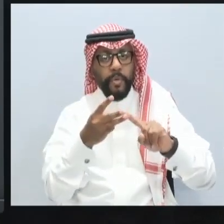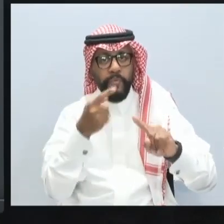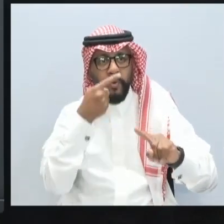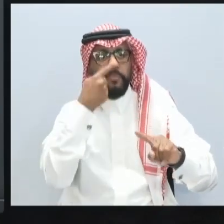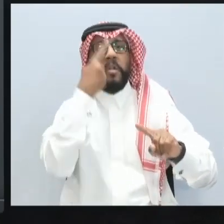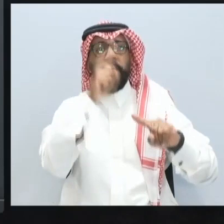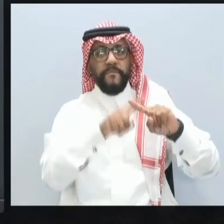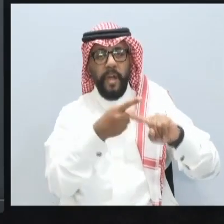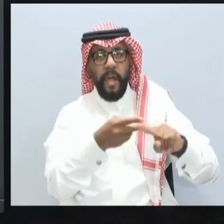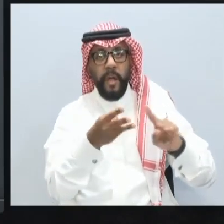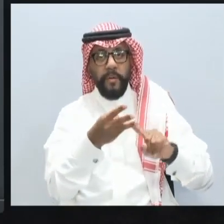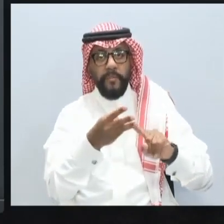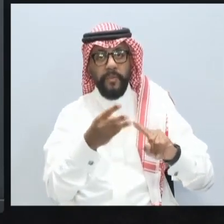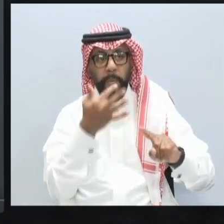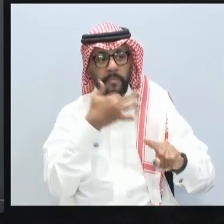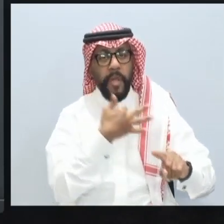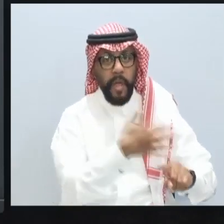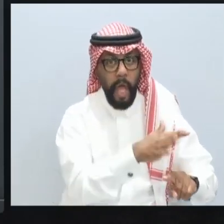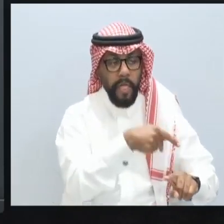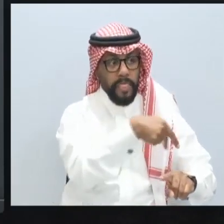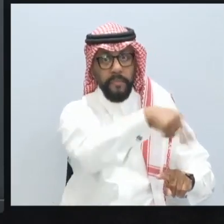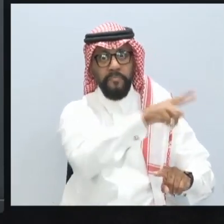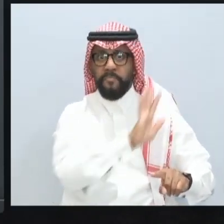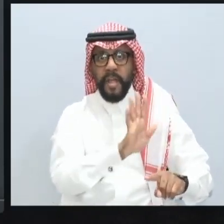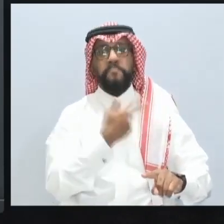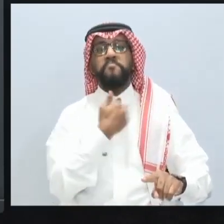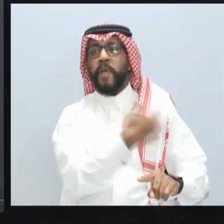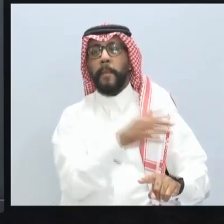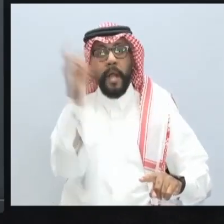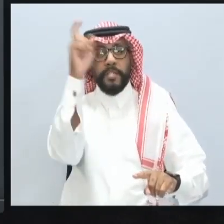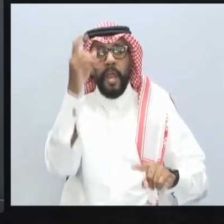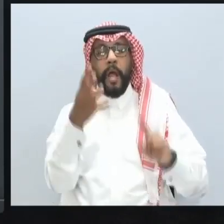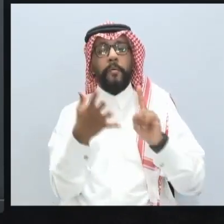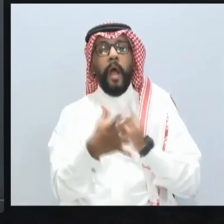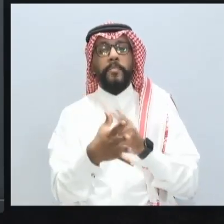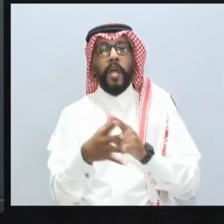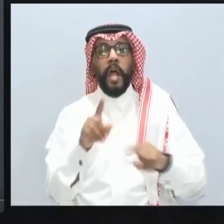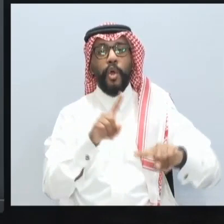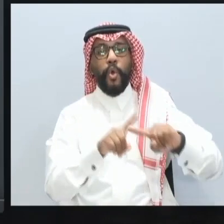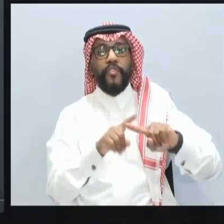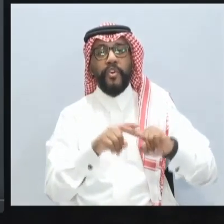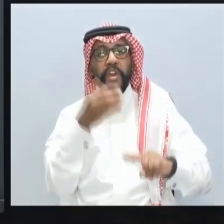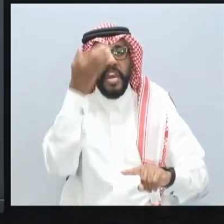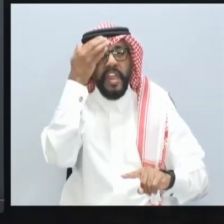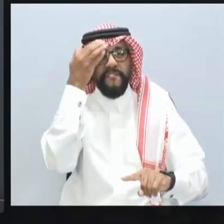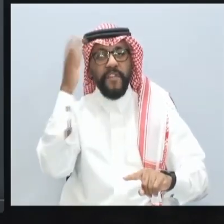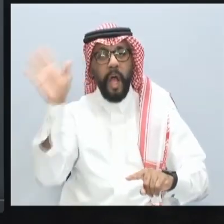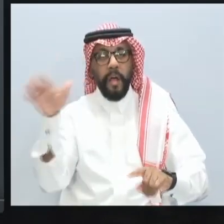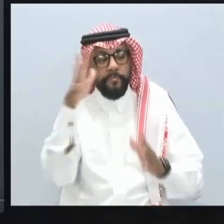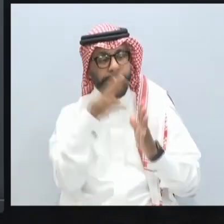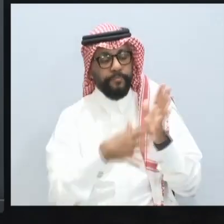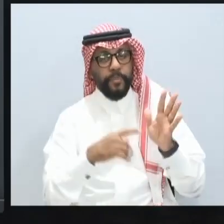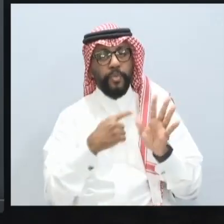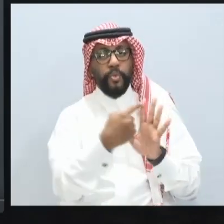وايضا كفر النفاق فعدم الايمان بالله جل وعلا بسبب هذه الامور هو